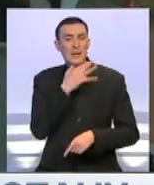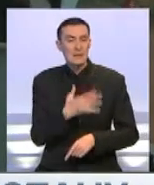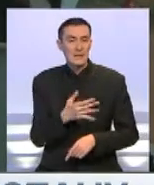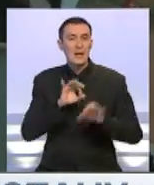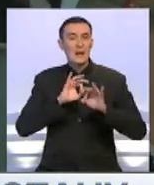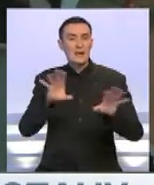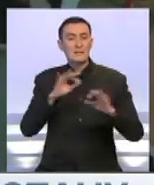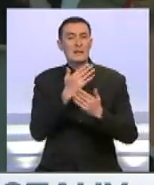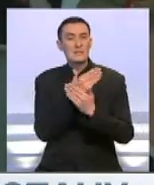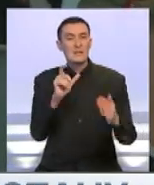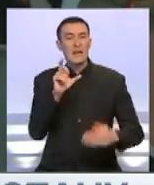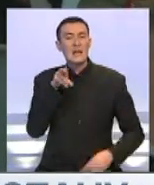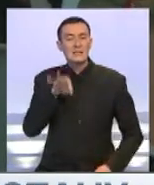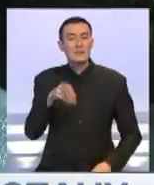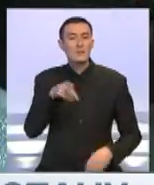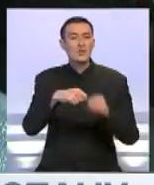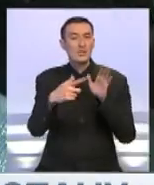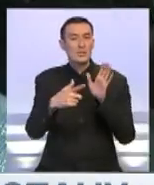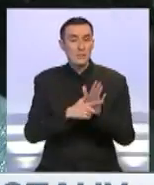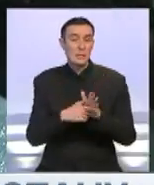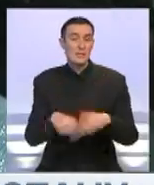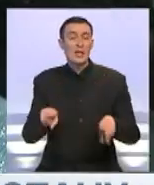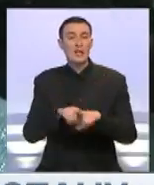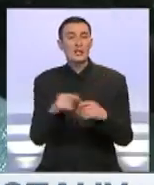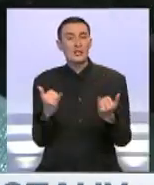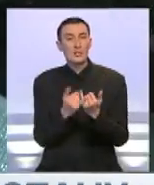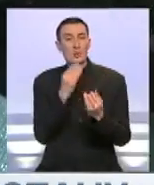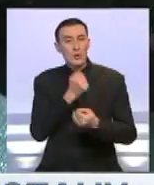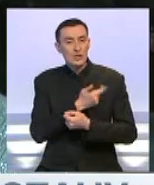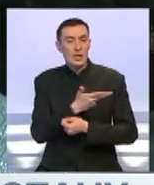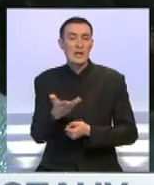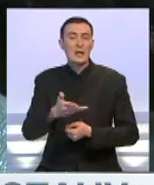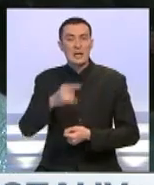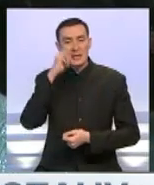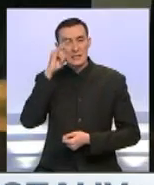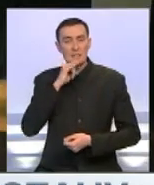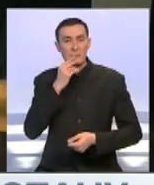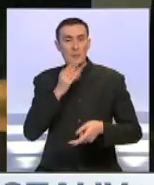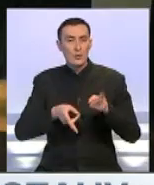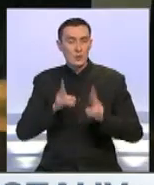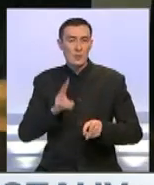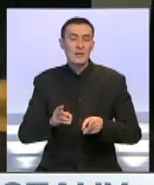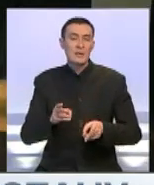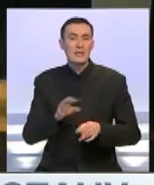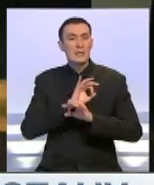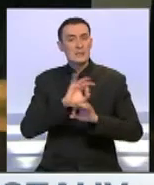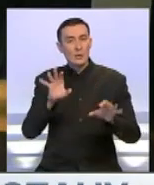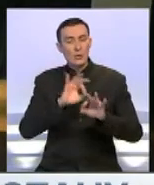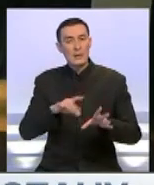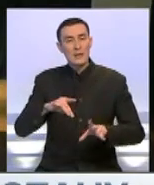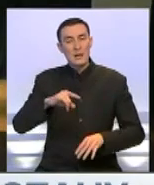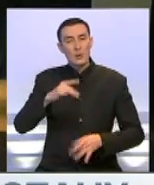понравился рассказ о выставке «Экспо-2017». Гостей угощали национальными блюдами и знакомили